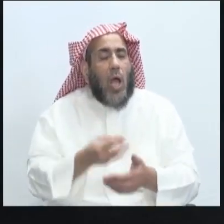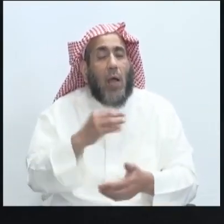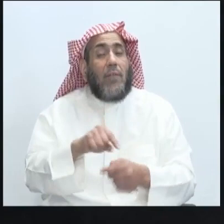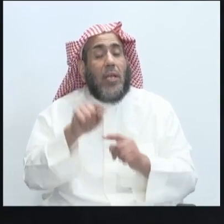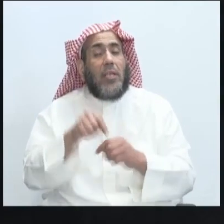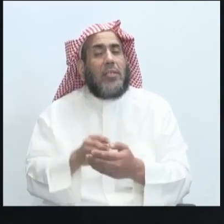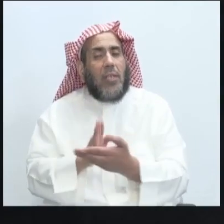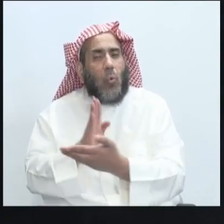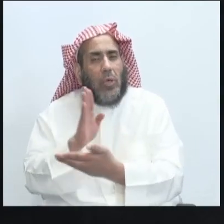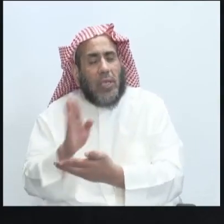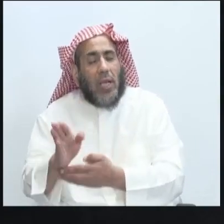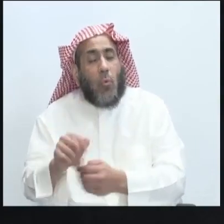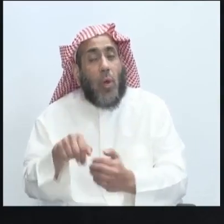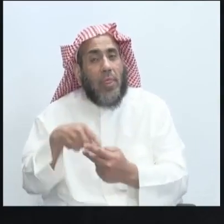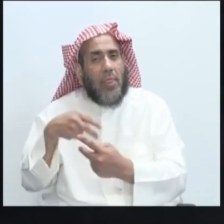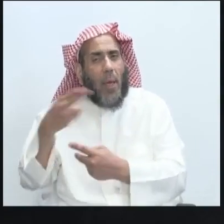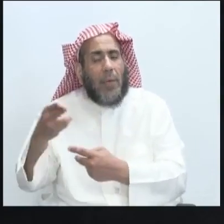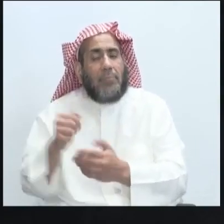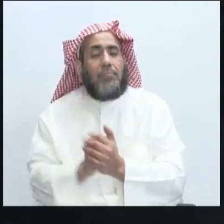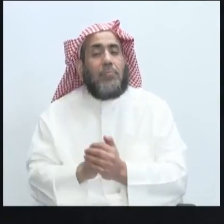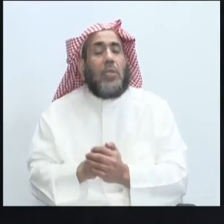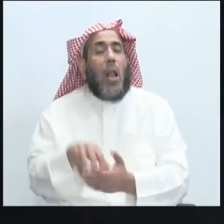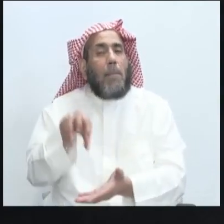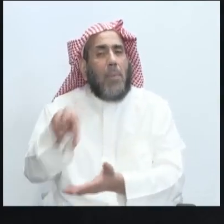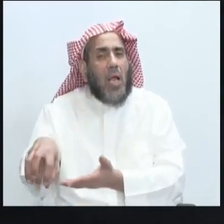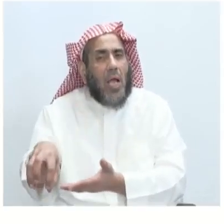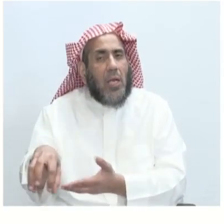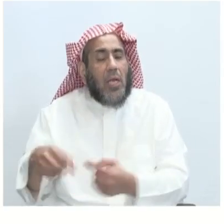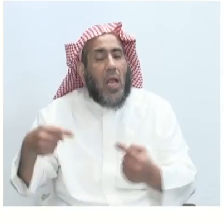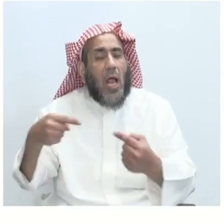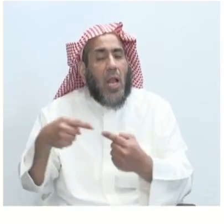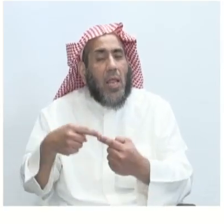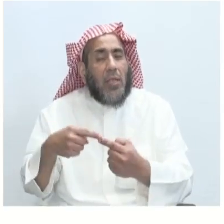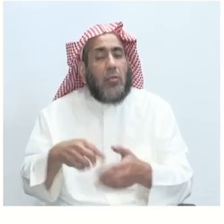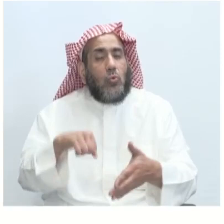اذا توجه وذهب الى المكان الذي